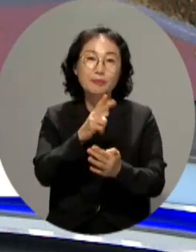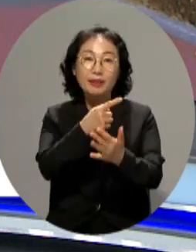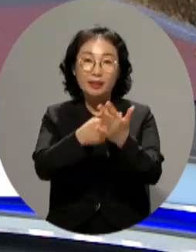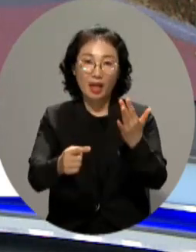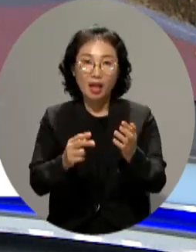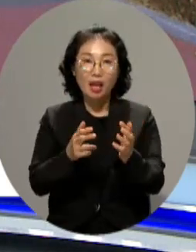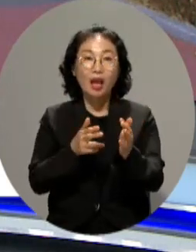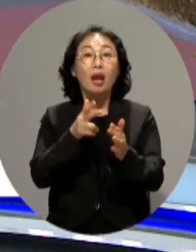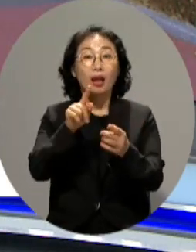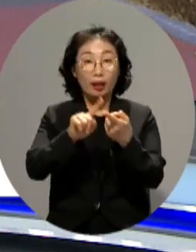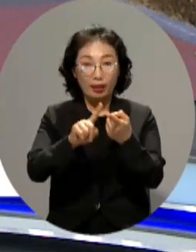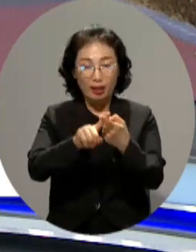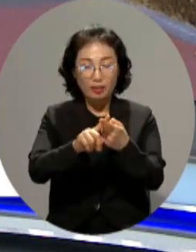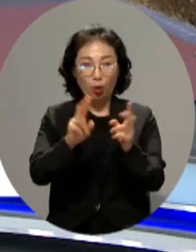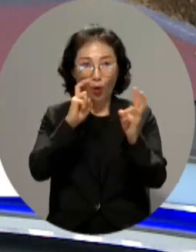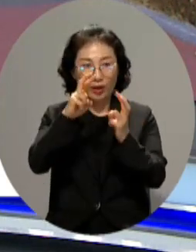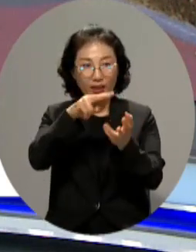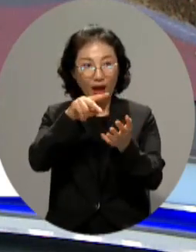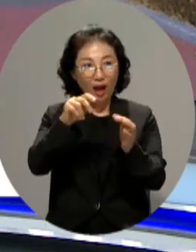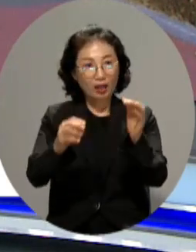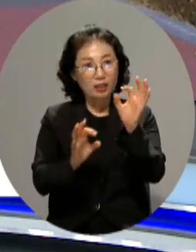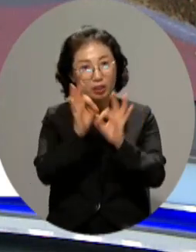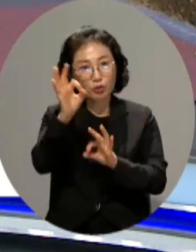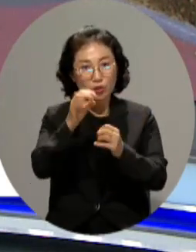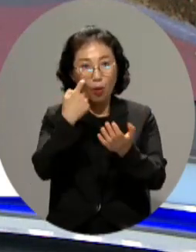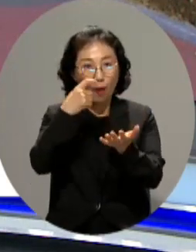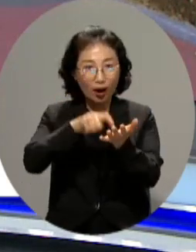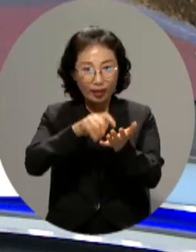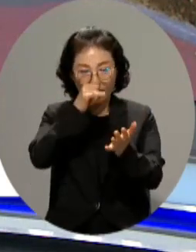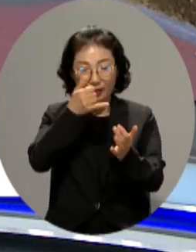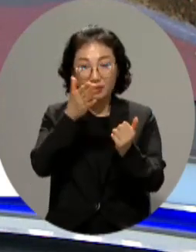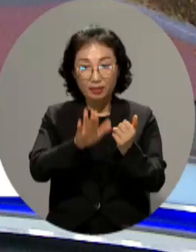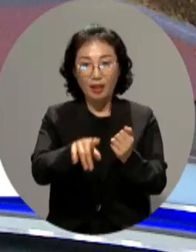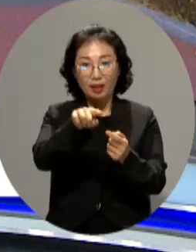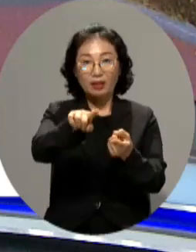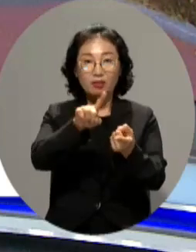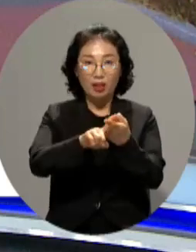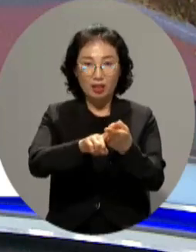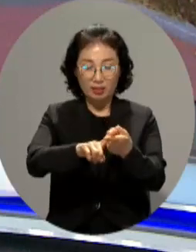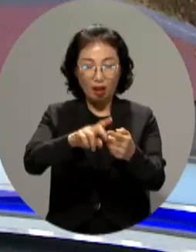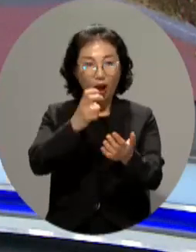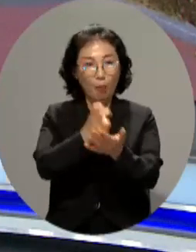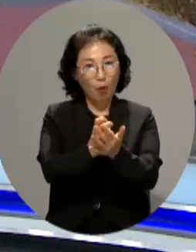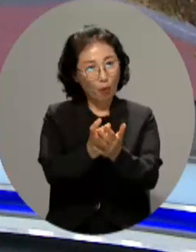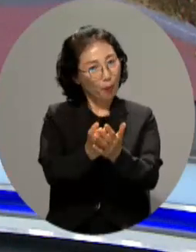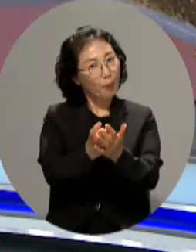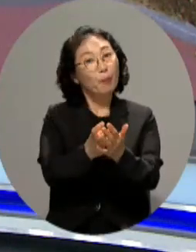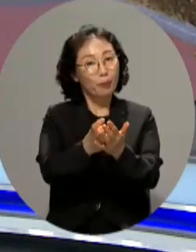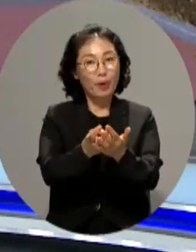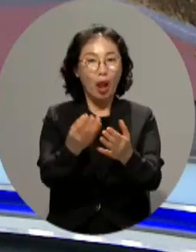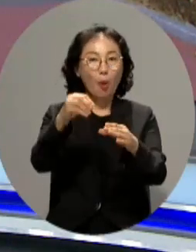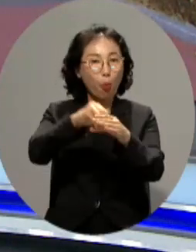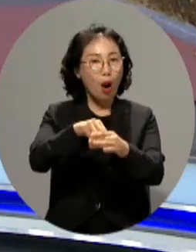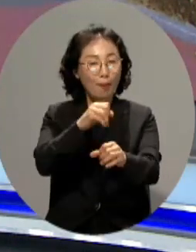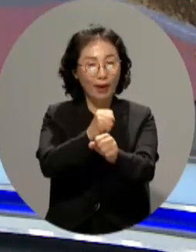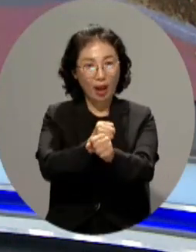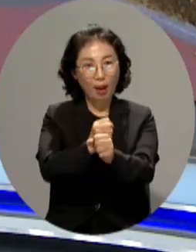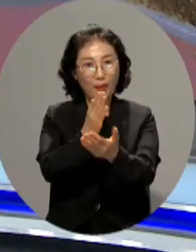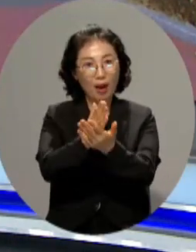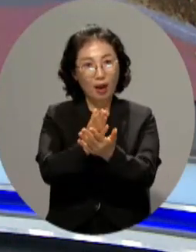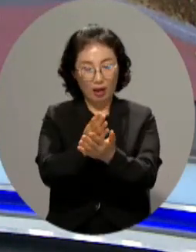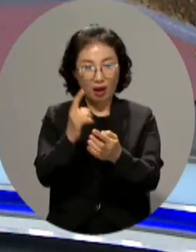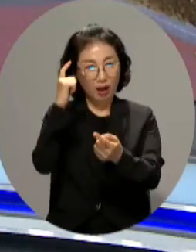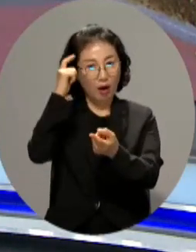사고에서도 업체 측의 과실이 잇따라 확인됐는데 최종적으로 중대재해 처벌법이 적용될지 관심입니다. 허윤호